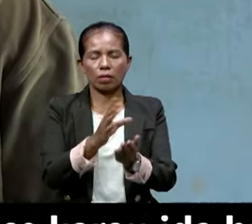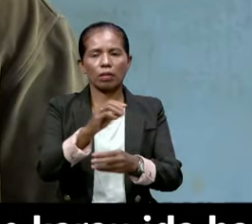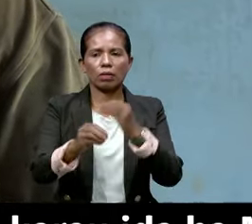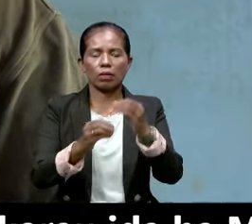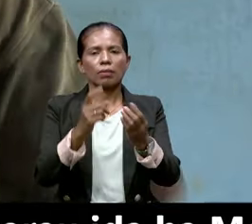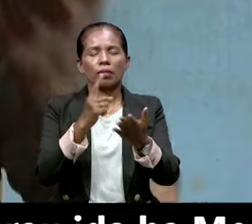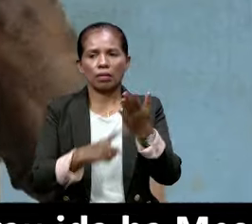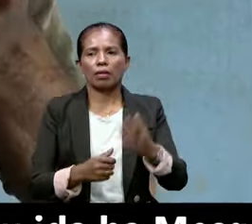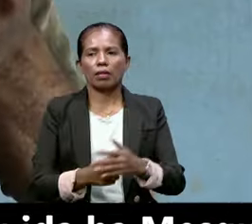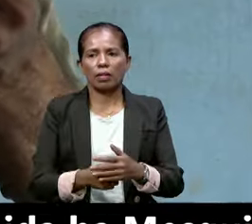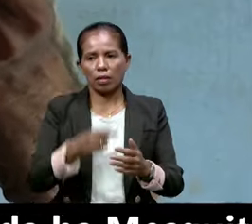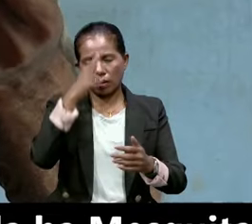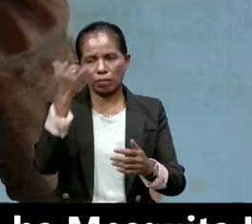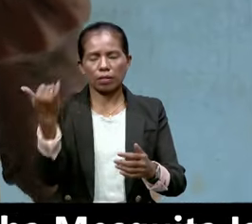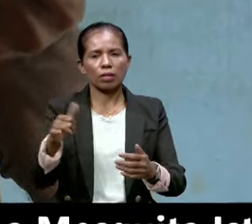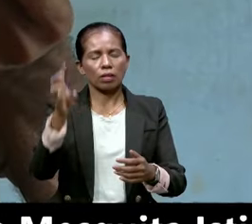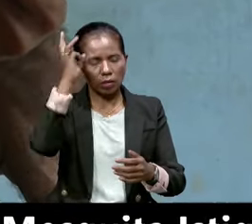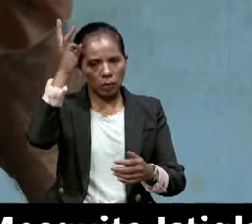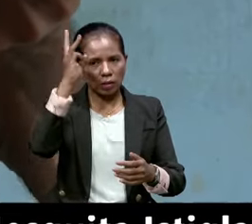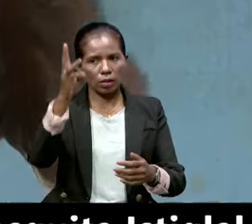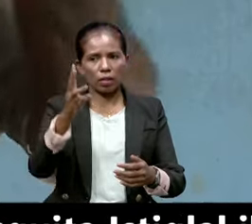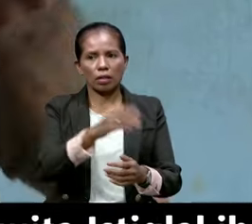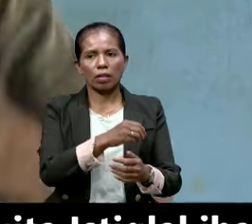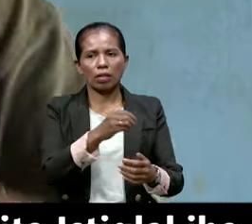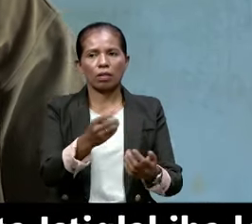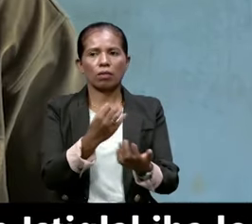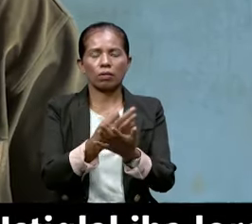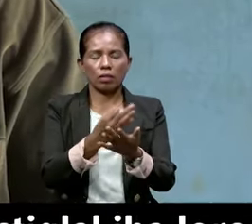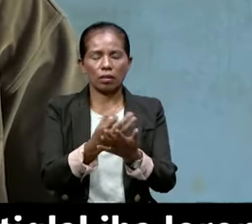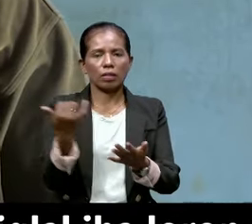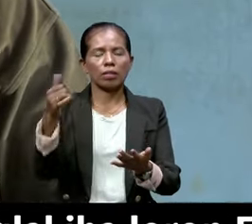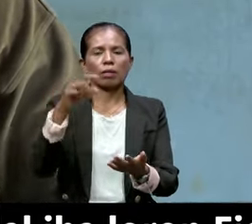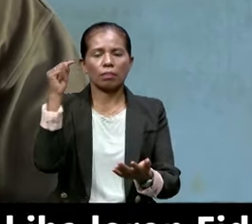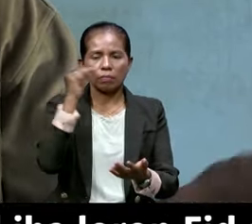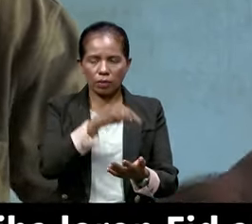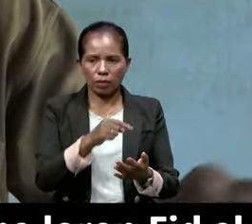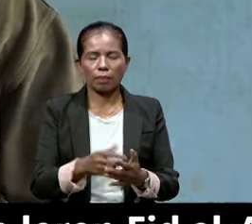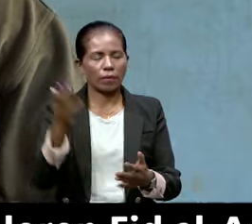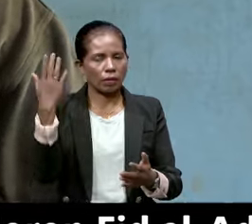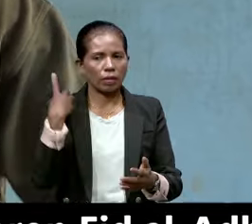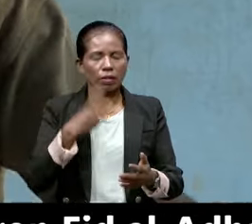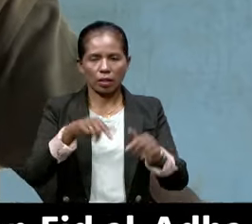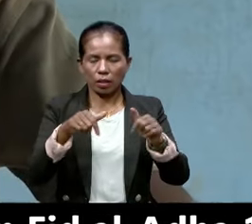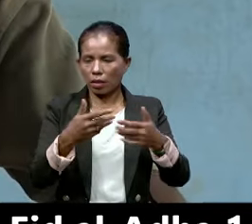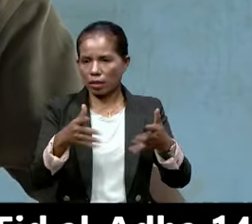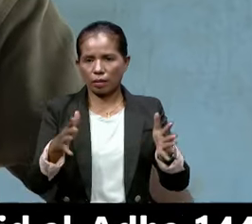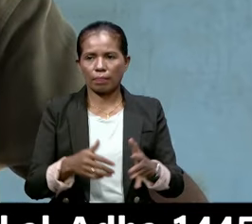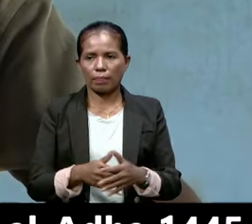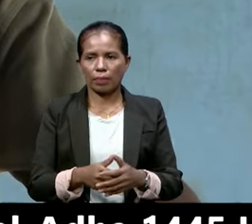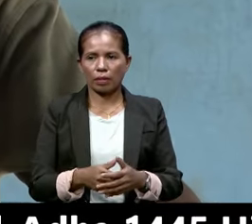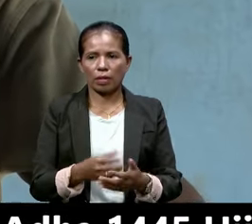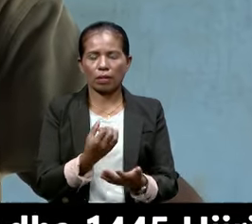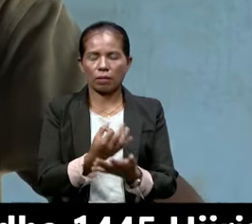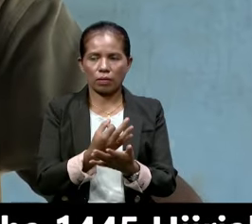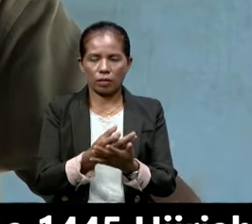saya tapi sira saya dobi dah la rekening jangan sampai sira lohi ha masih uluk ita hene lah ya rekening uluk